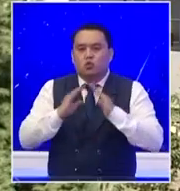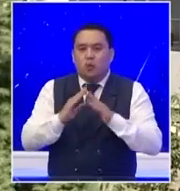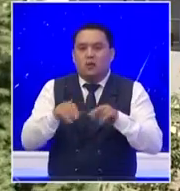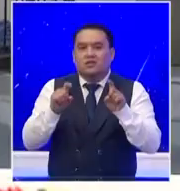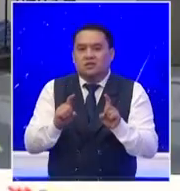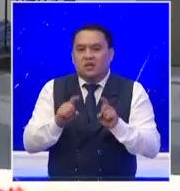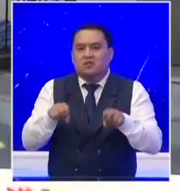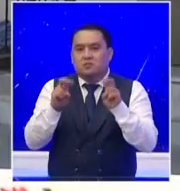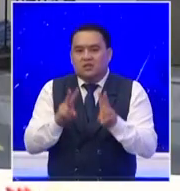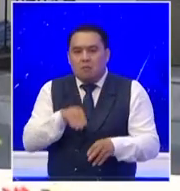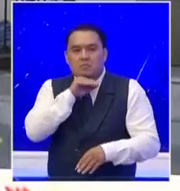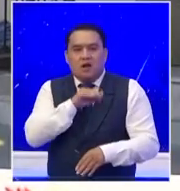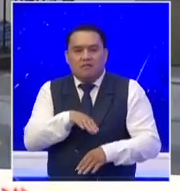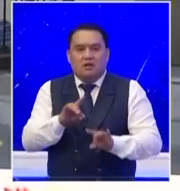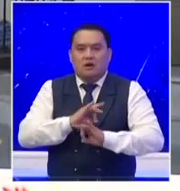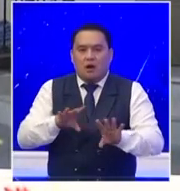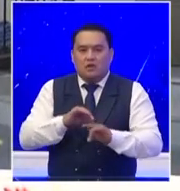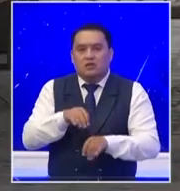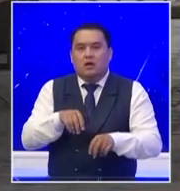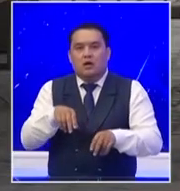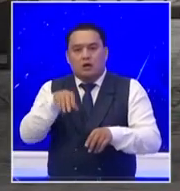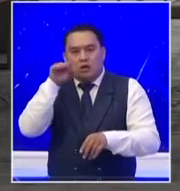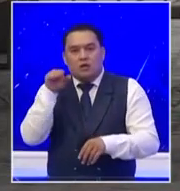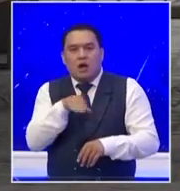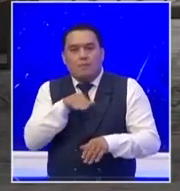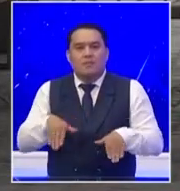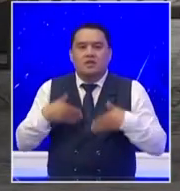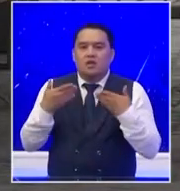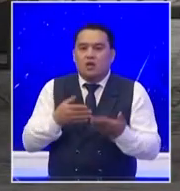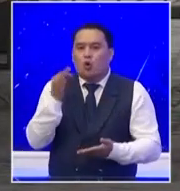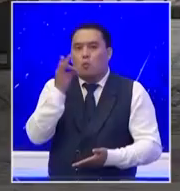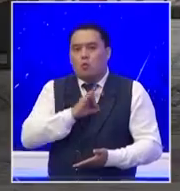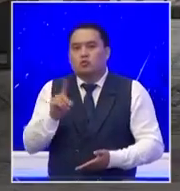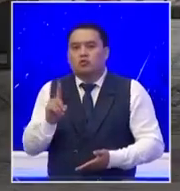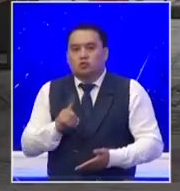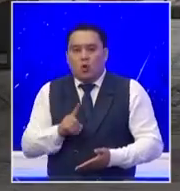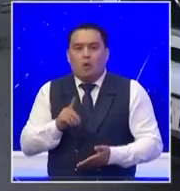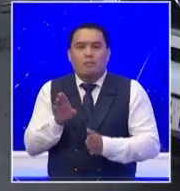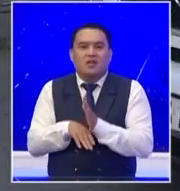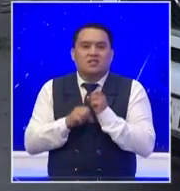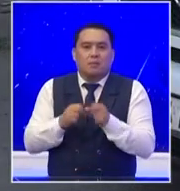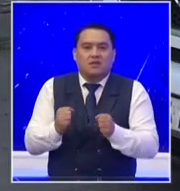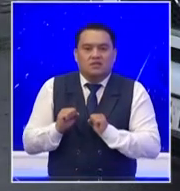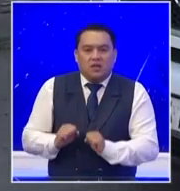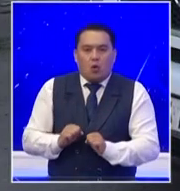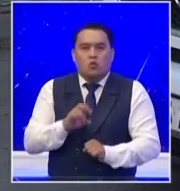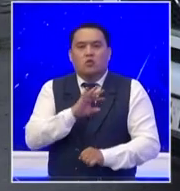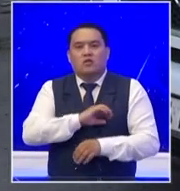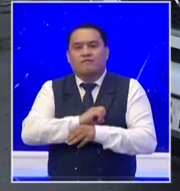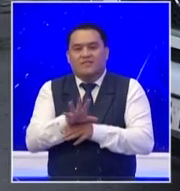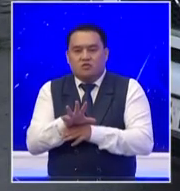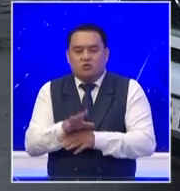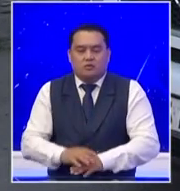специальной рубрике «Профессионалы своего дела» делятся компетентными рекомендациями о том, как обезопасить себя и своих родных от